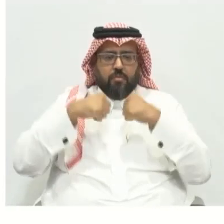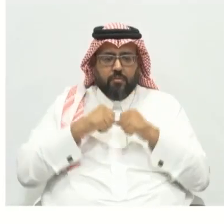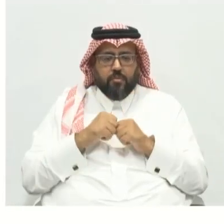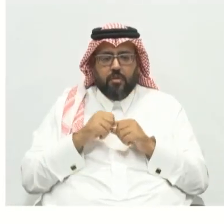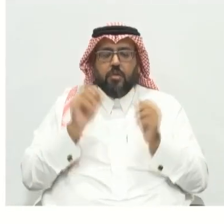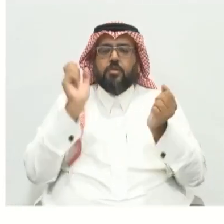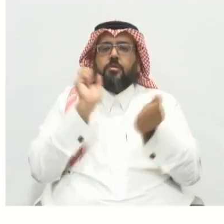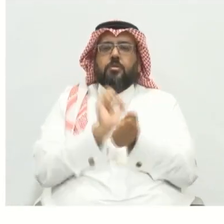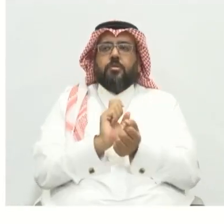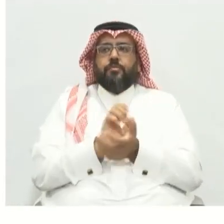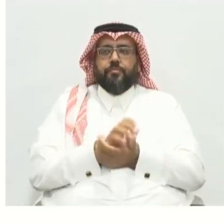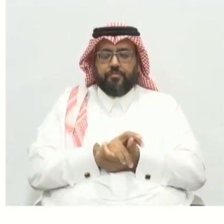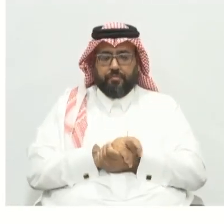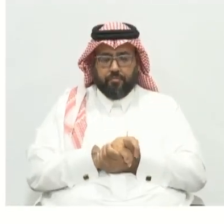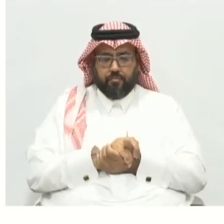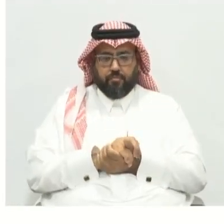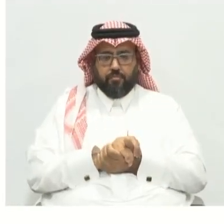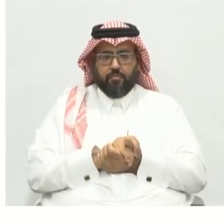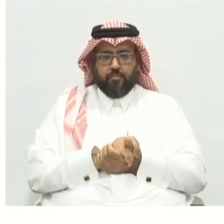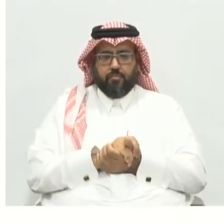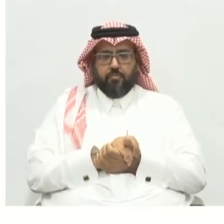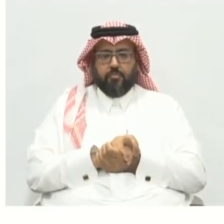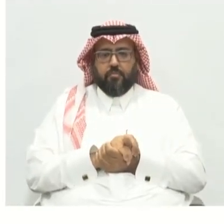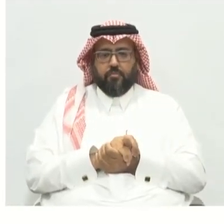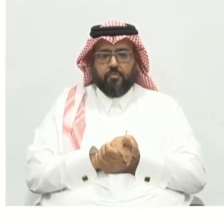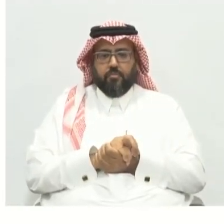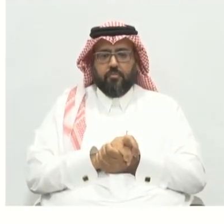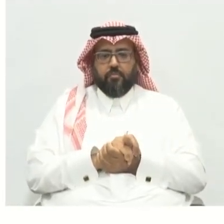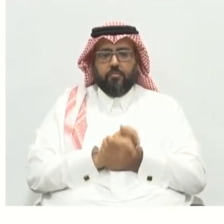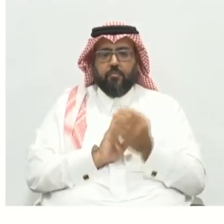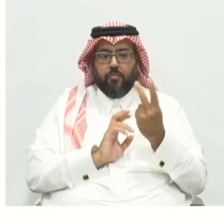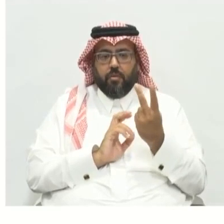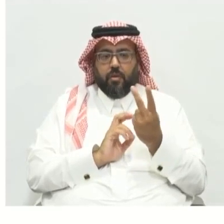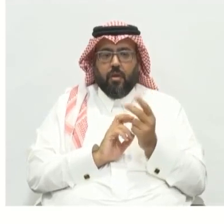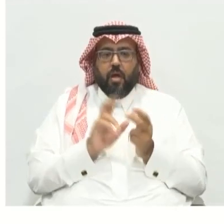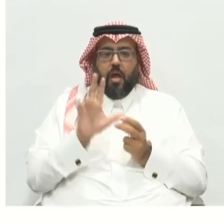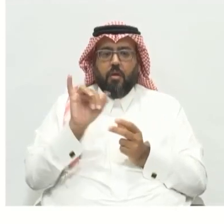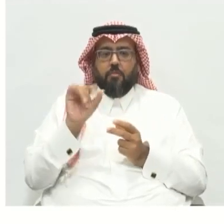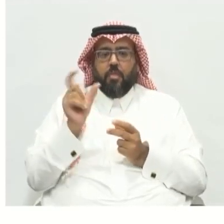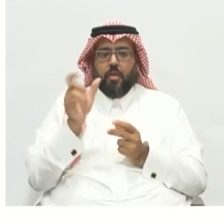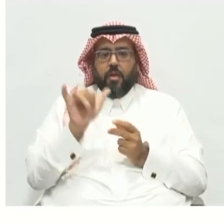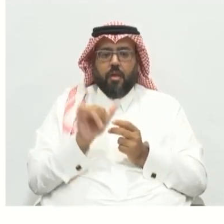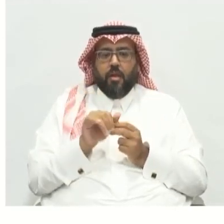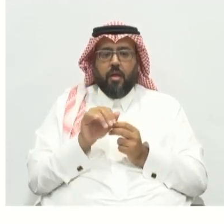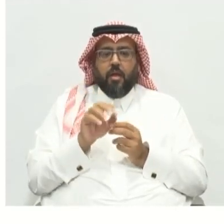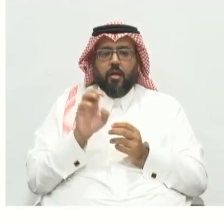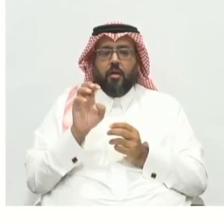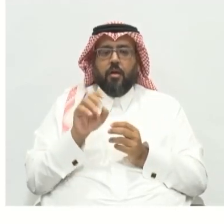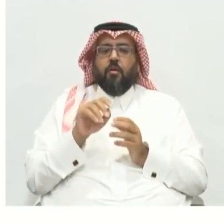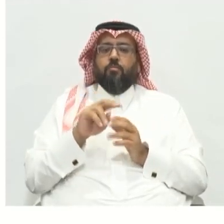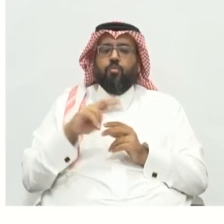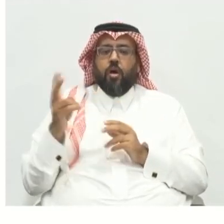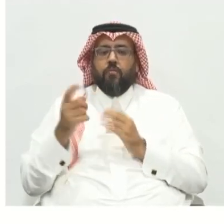جزاء جنائي الان سناخذ النو الثاني من الجزاءات وهو الجزاء المدني وهو الاثر المترتب على